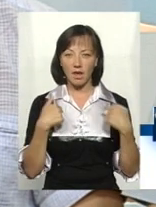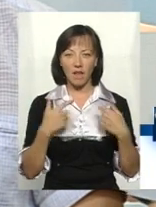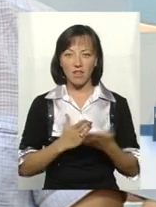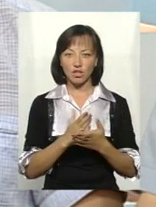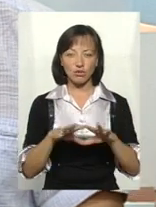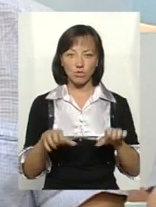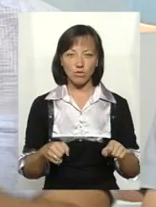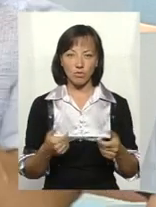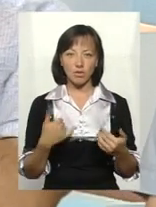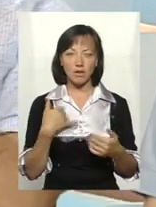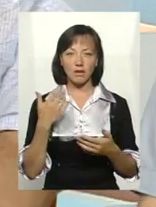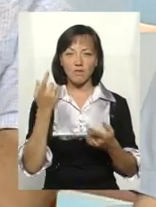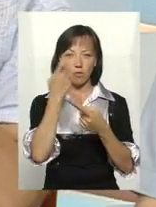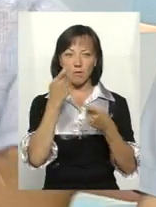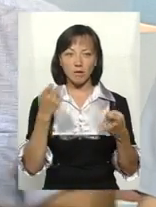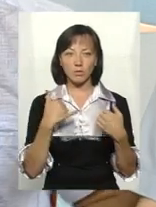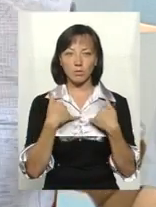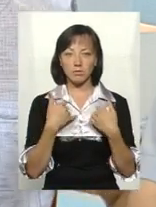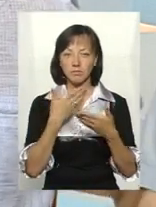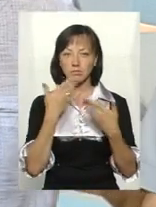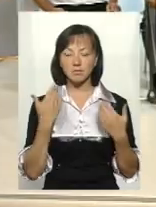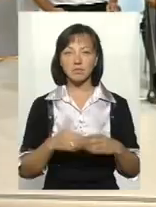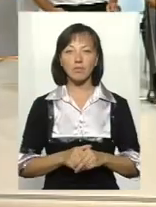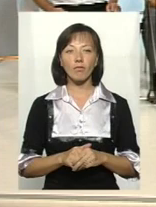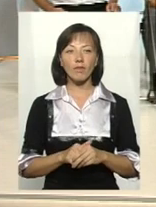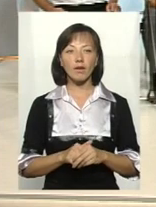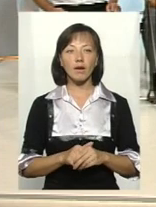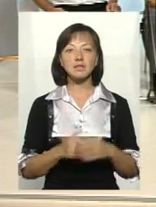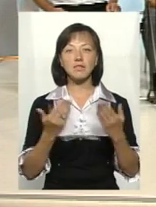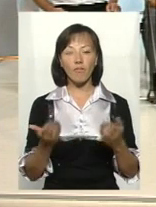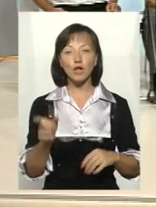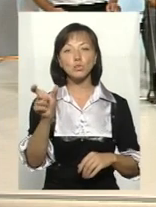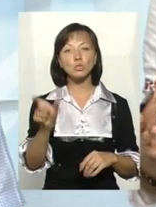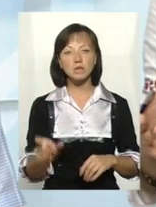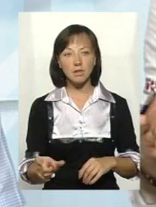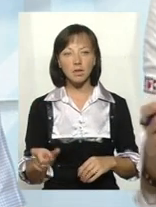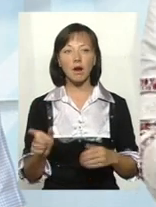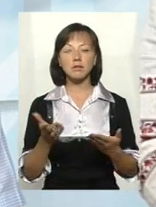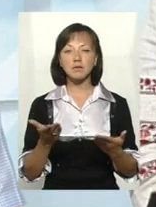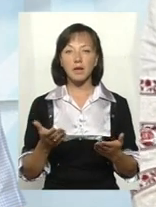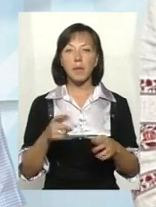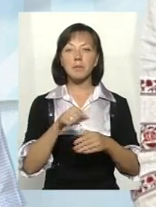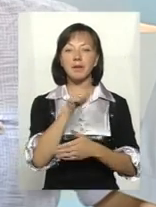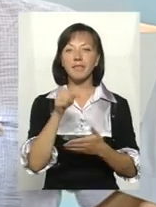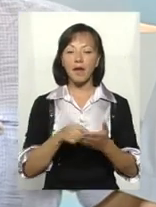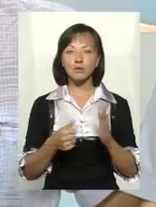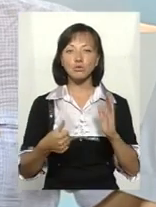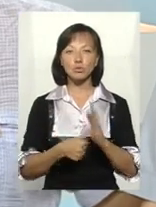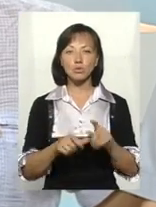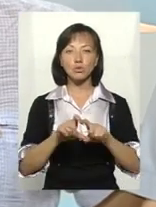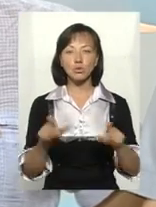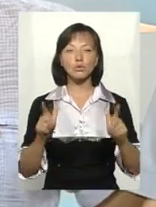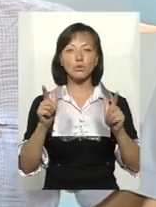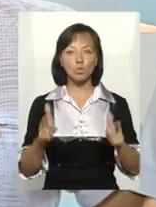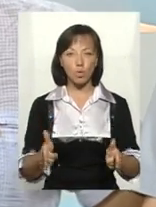і інформацію мені на стіл не кладуть. Я разом з тим, ви людина, яка... У питаннях шостої школи я повністю